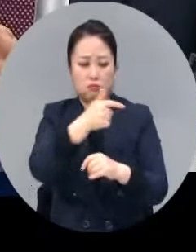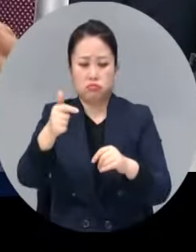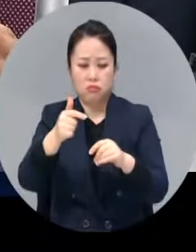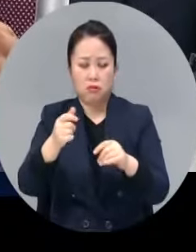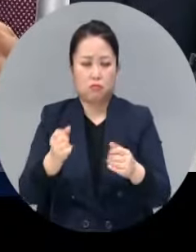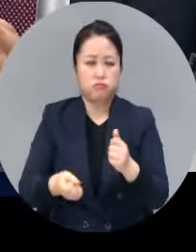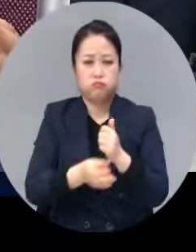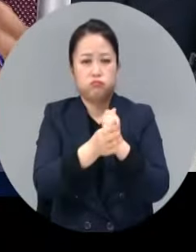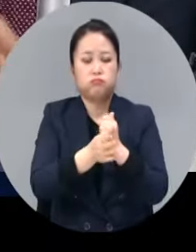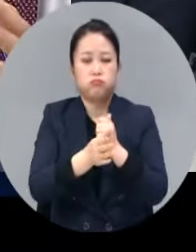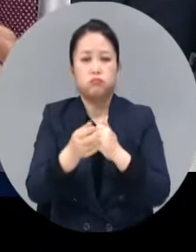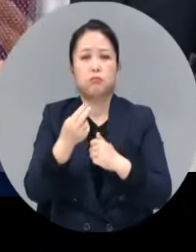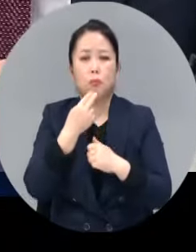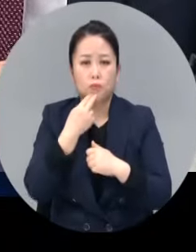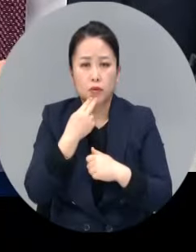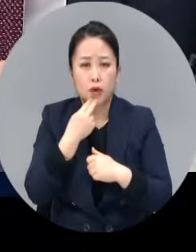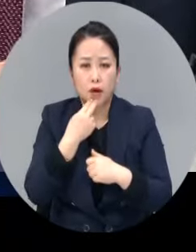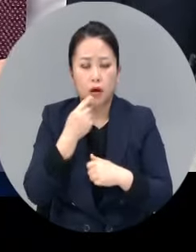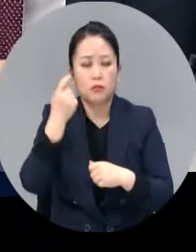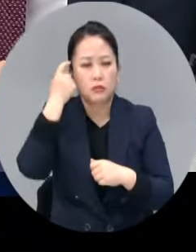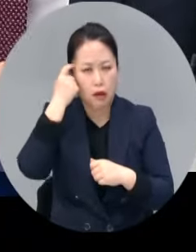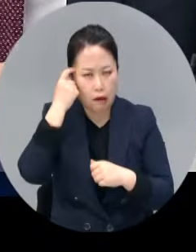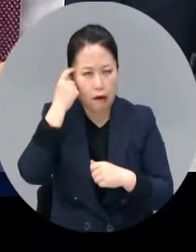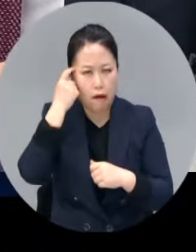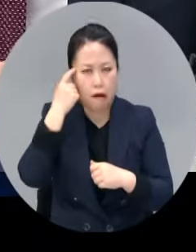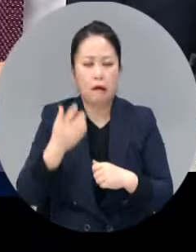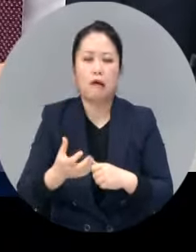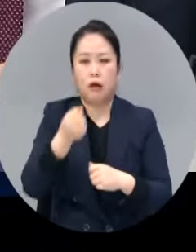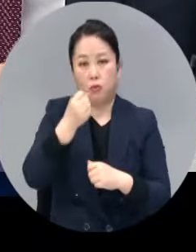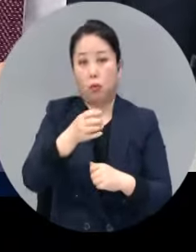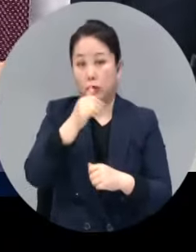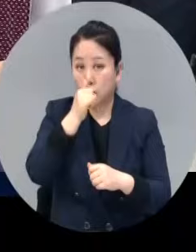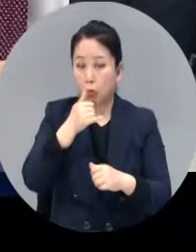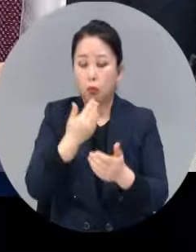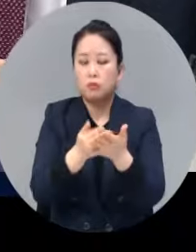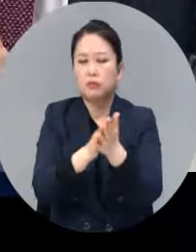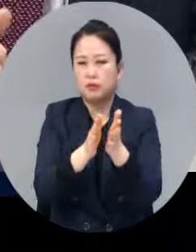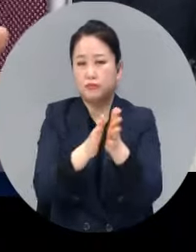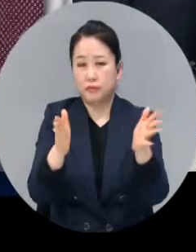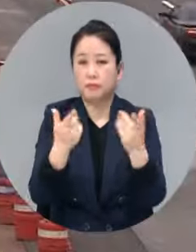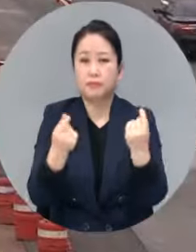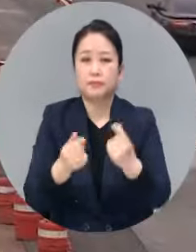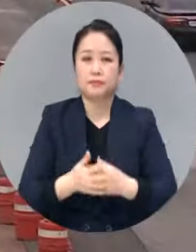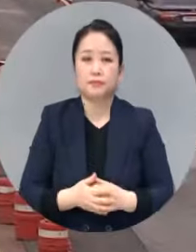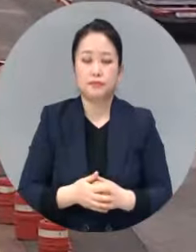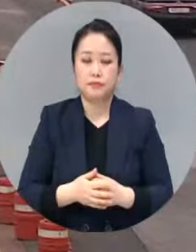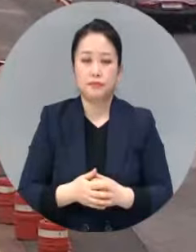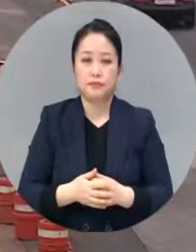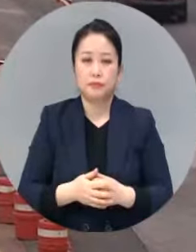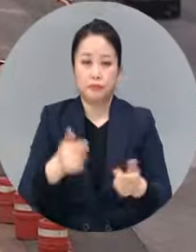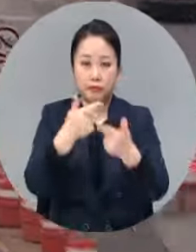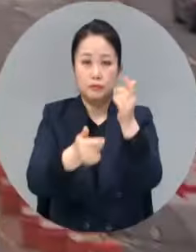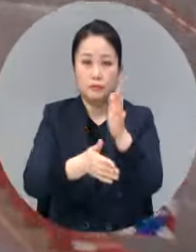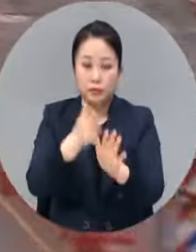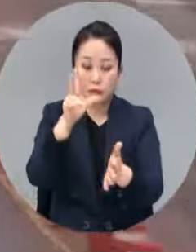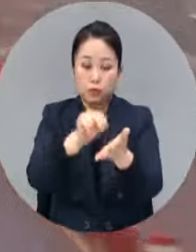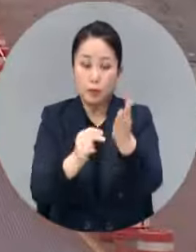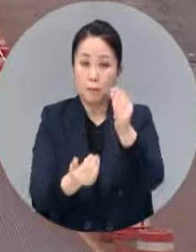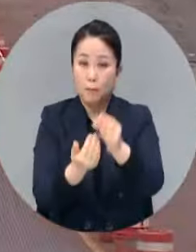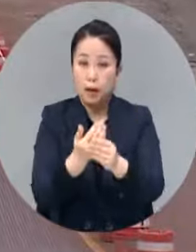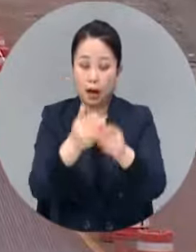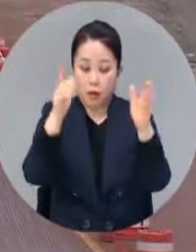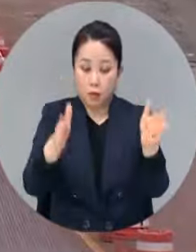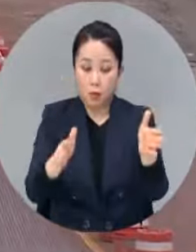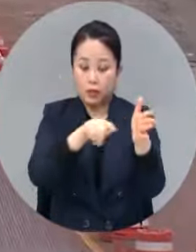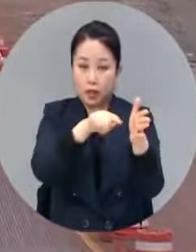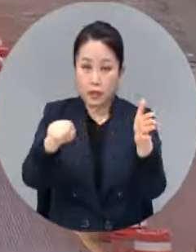영향은 그 현장에 없을 것이라고 판단하고 그렇게 시공한 것 같습니다. 부산시는 문제가 된 구간에